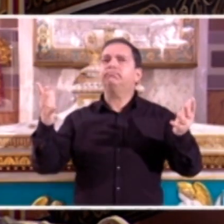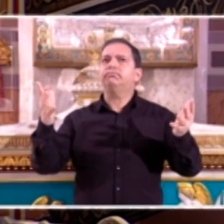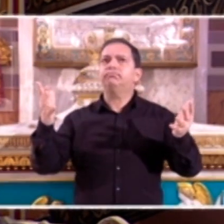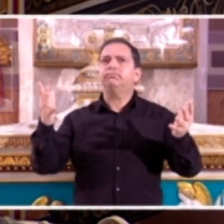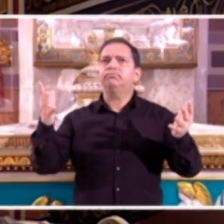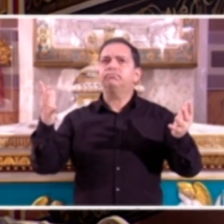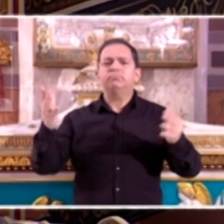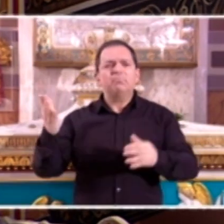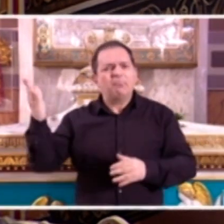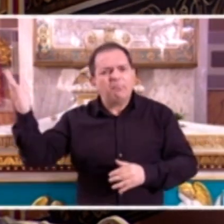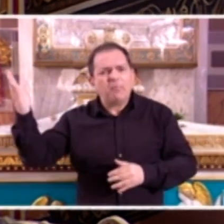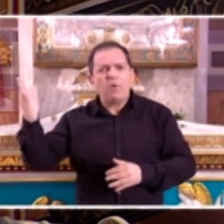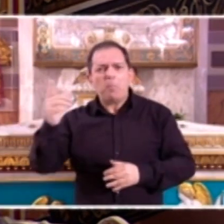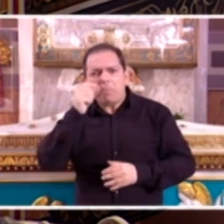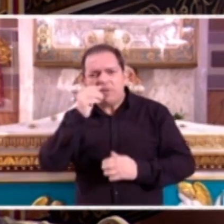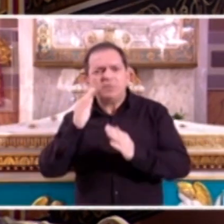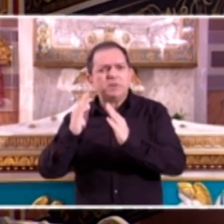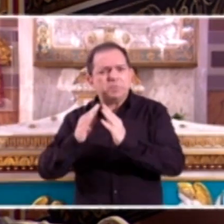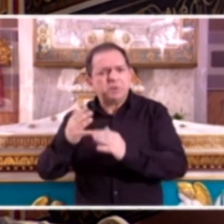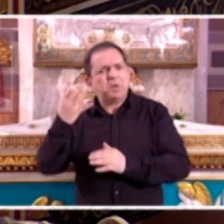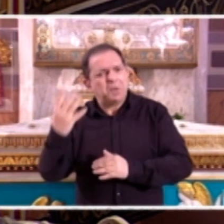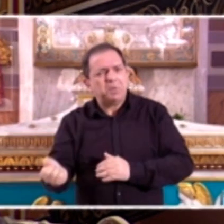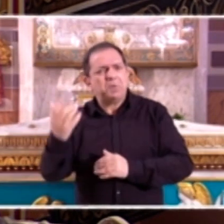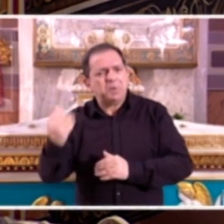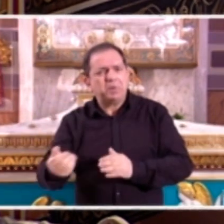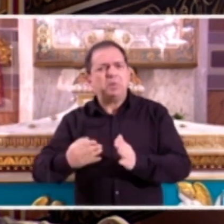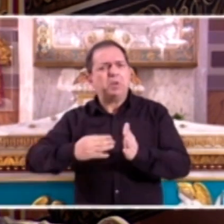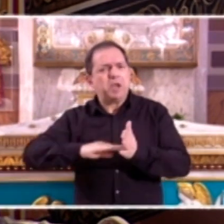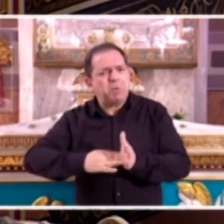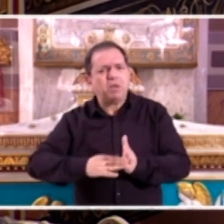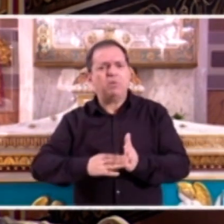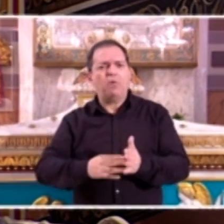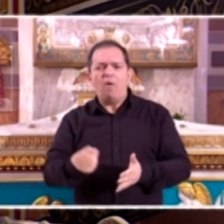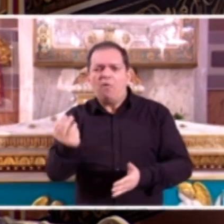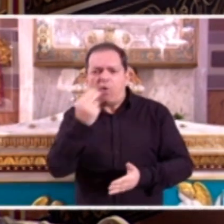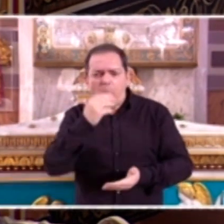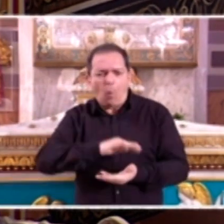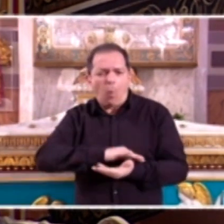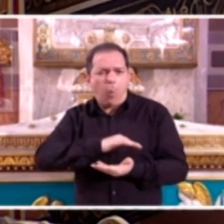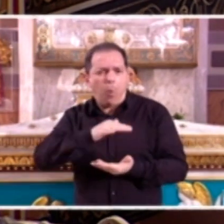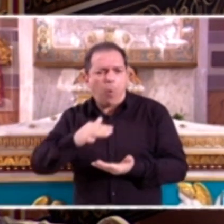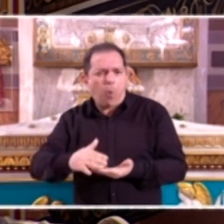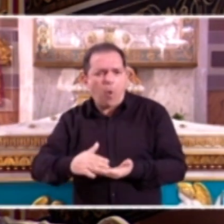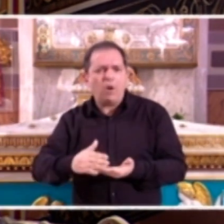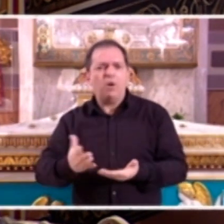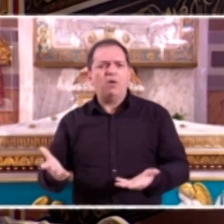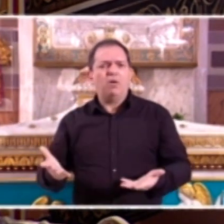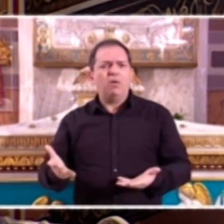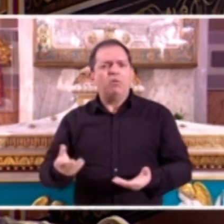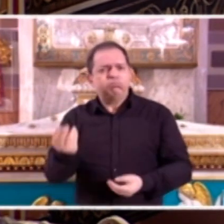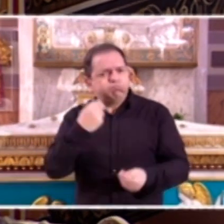πως η μίσθη του πατρός μου περισσεύου συνάρτων, εγώ